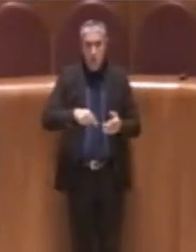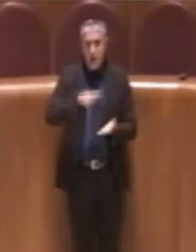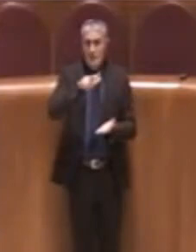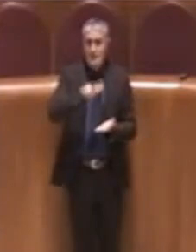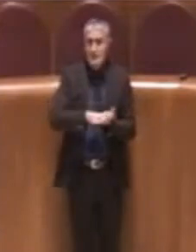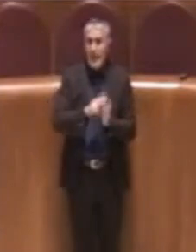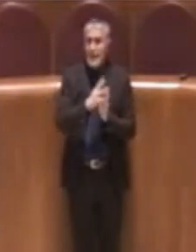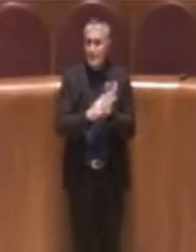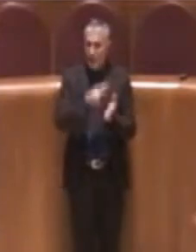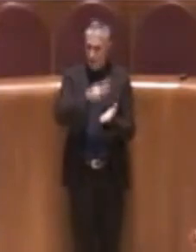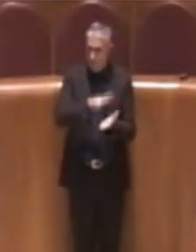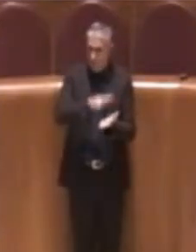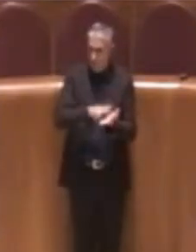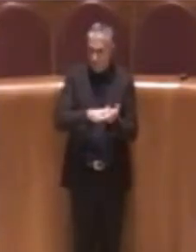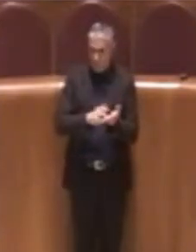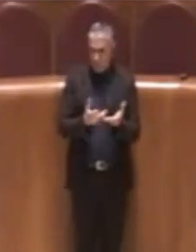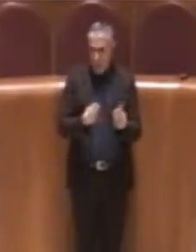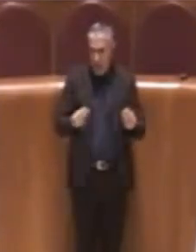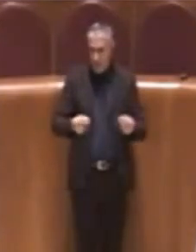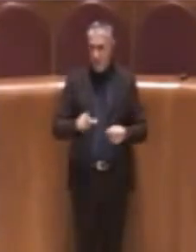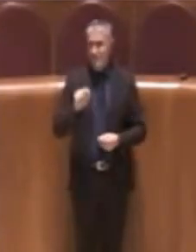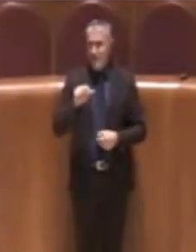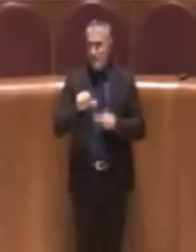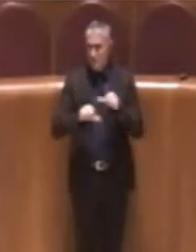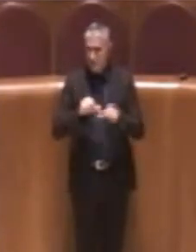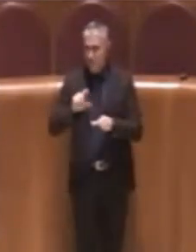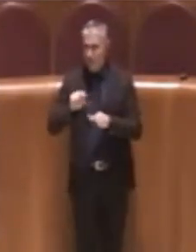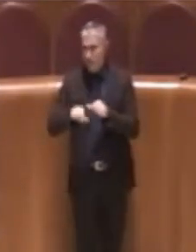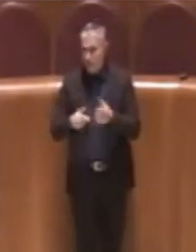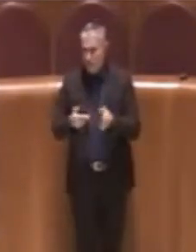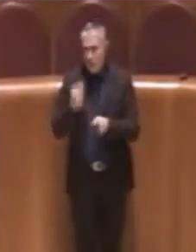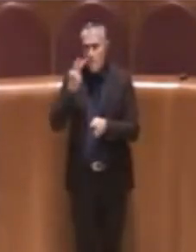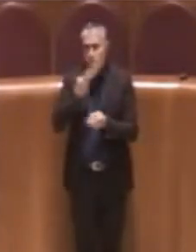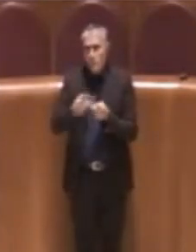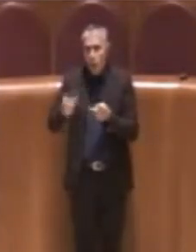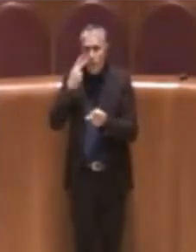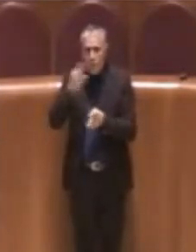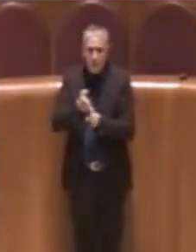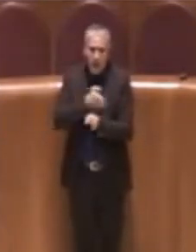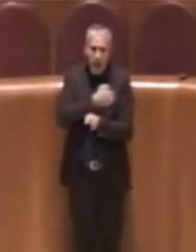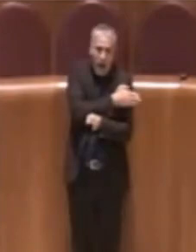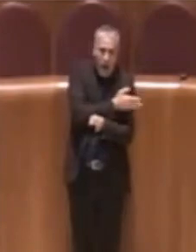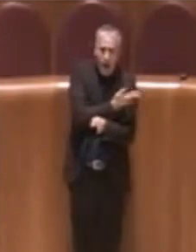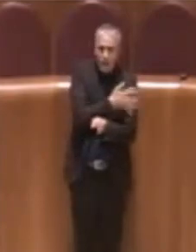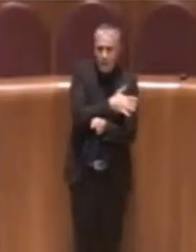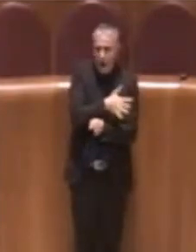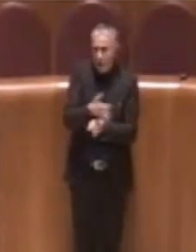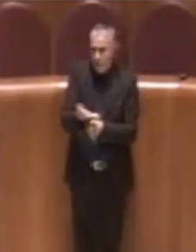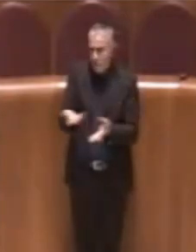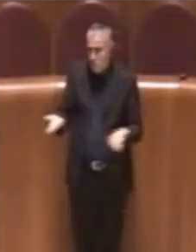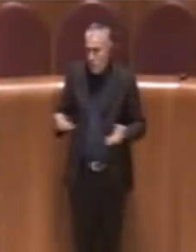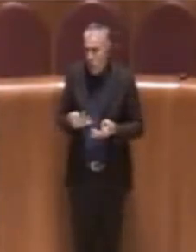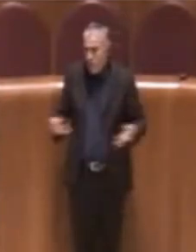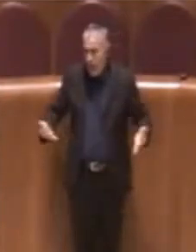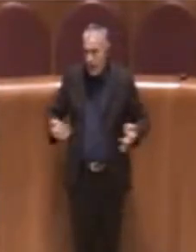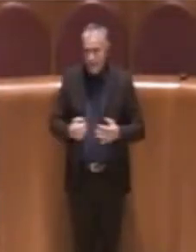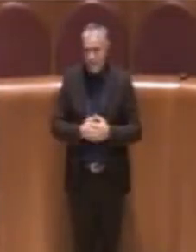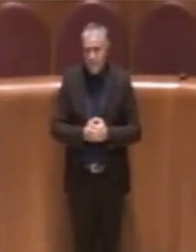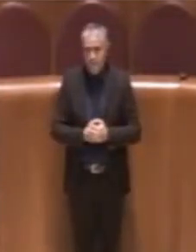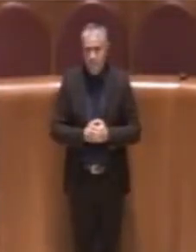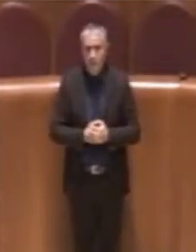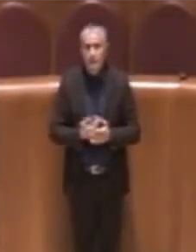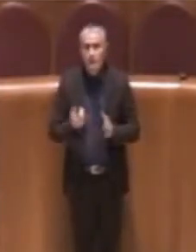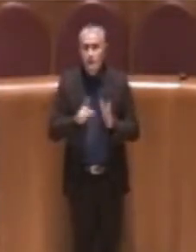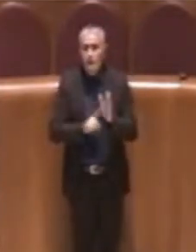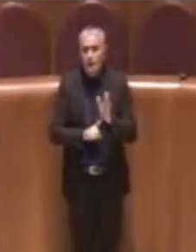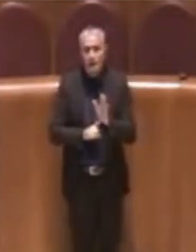emendamenti, basta andare a guardare la storia, insomma, e quelli presentati. Il risultato è, però,